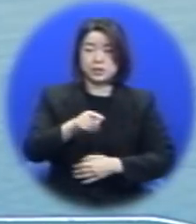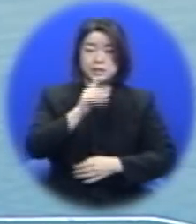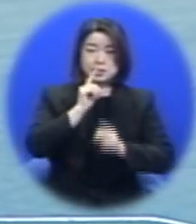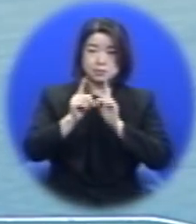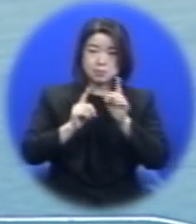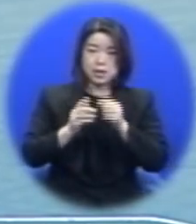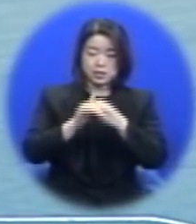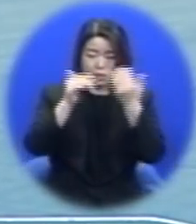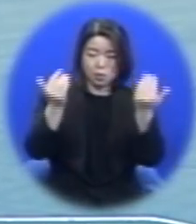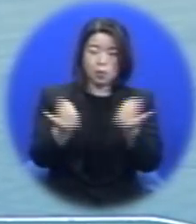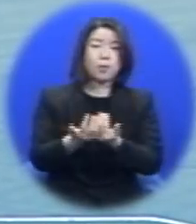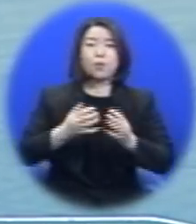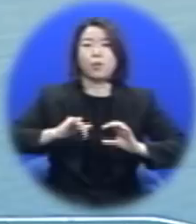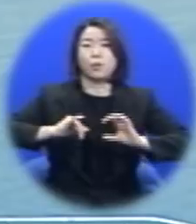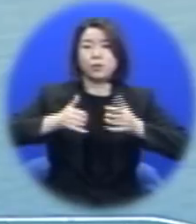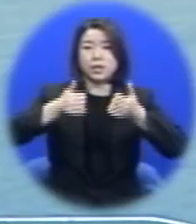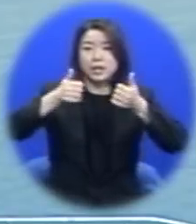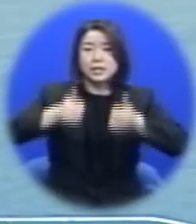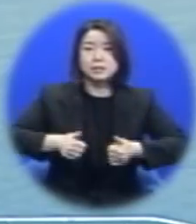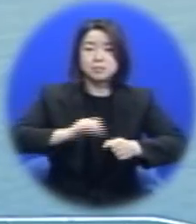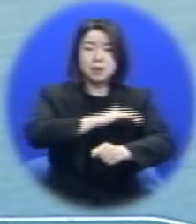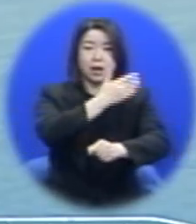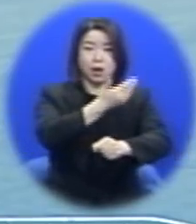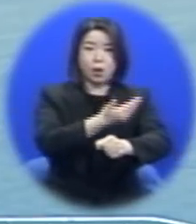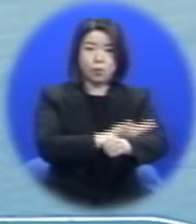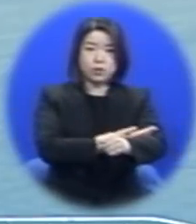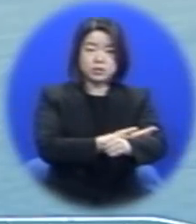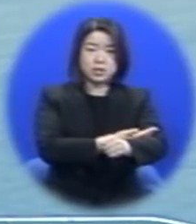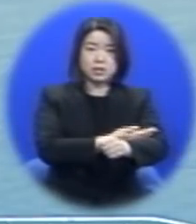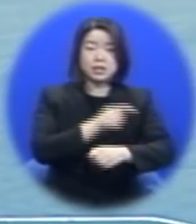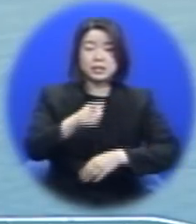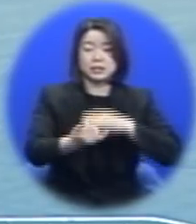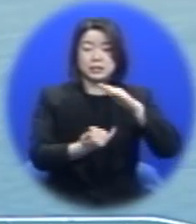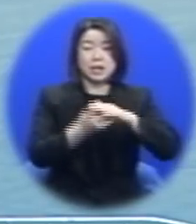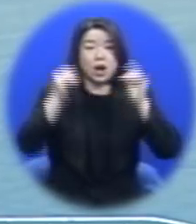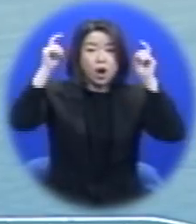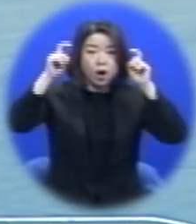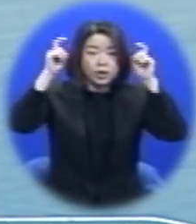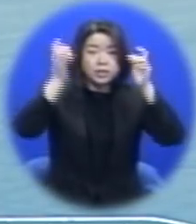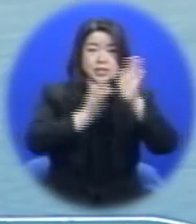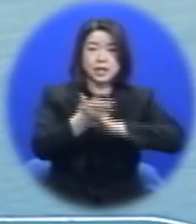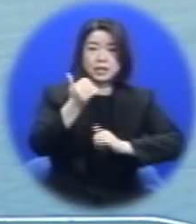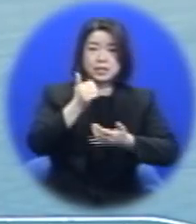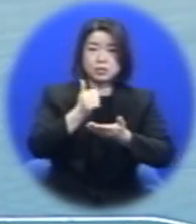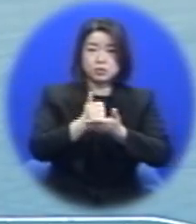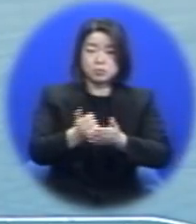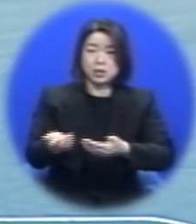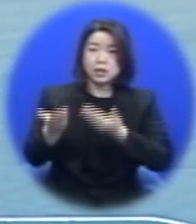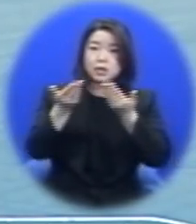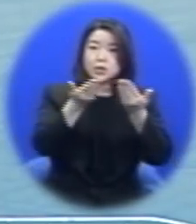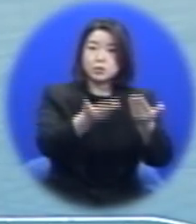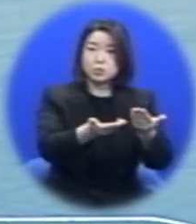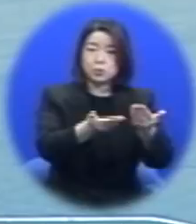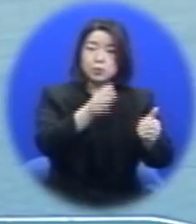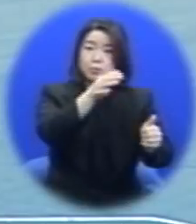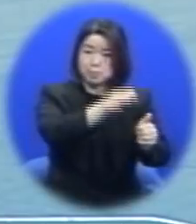이제 온 세상의 심판의 권세를 그 어린 양 예수님에게 주셨다는